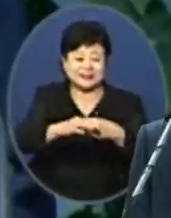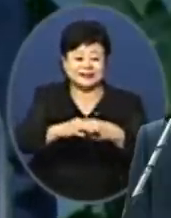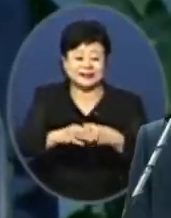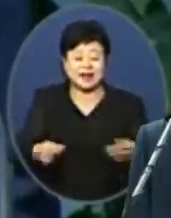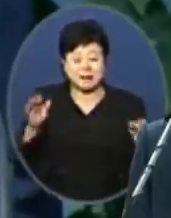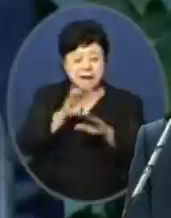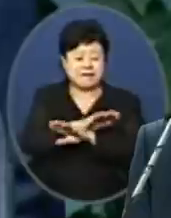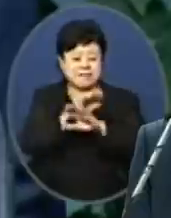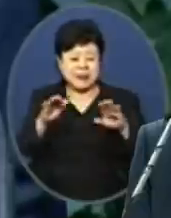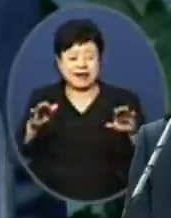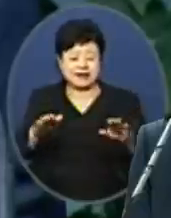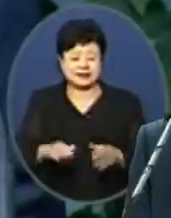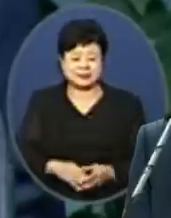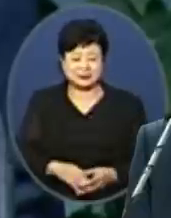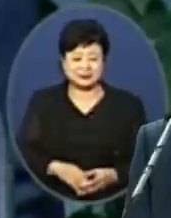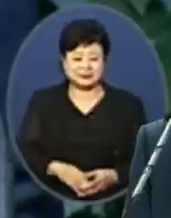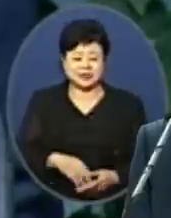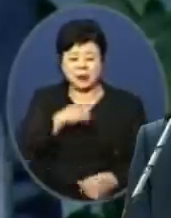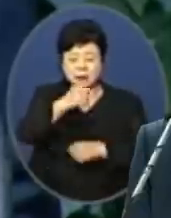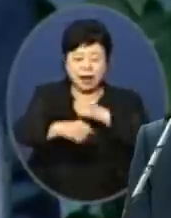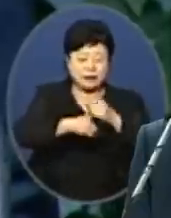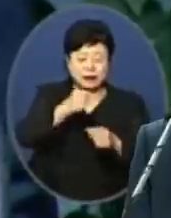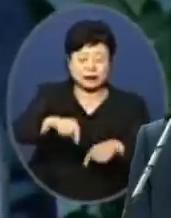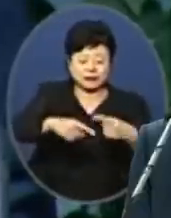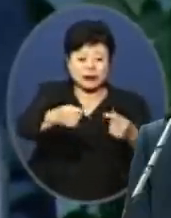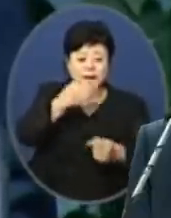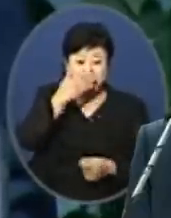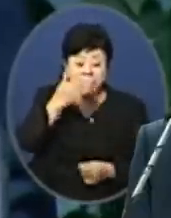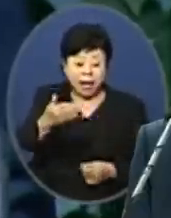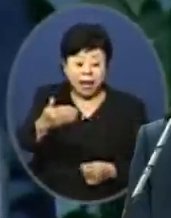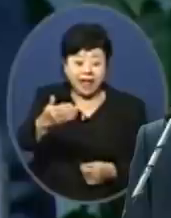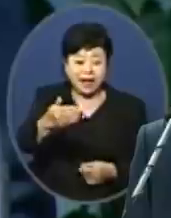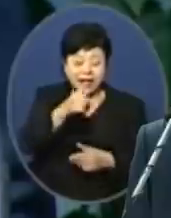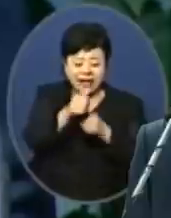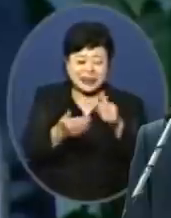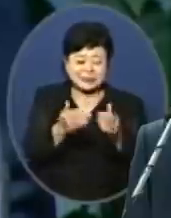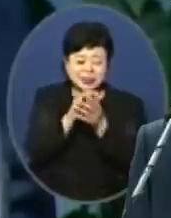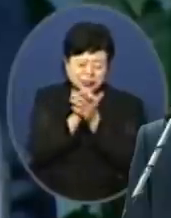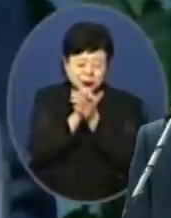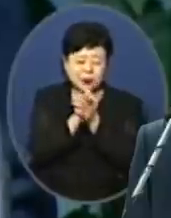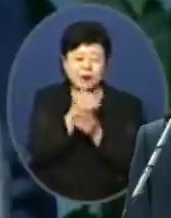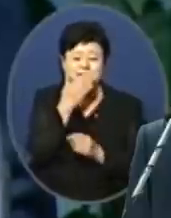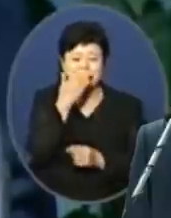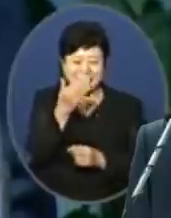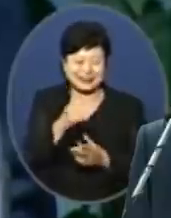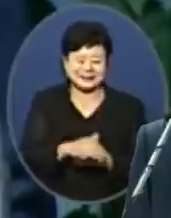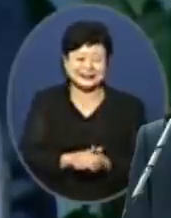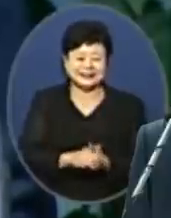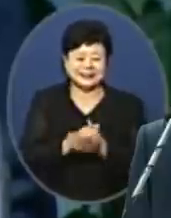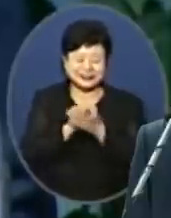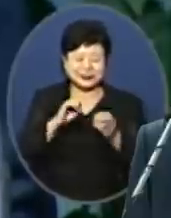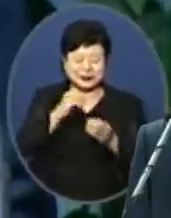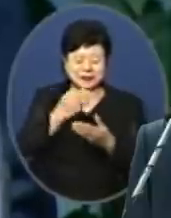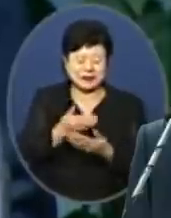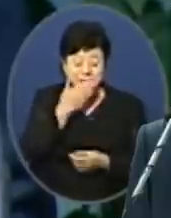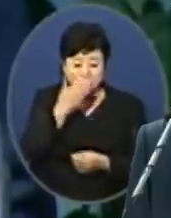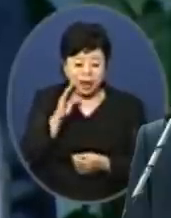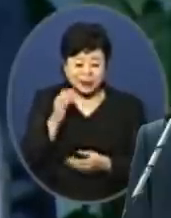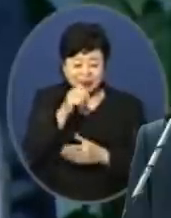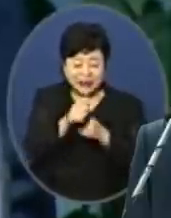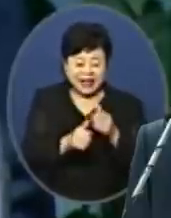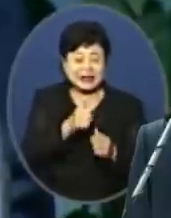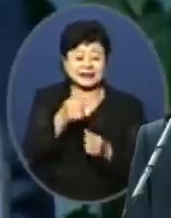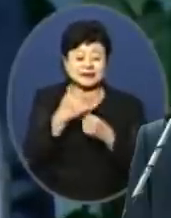낮이고 밤이고 어느 곳이나 들어가서 하나님께 기도하고 기도 응답을 받을 수 있고